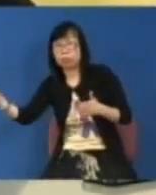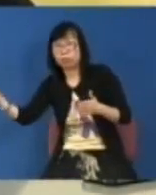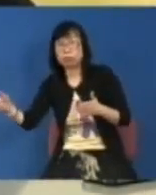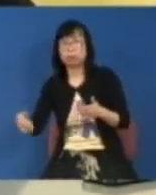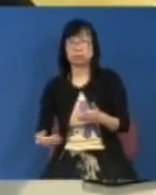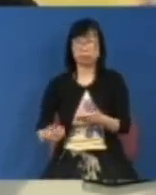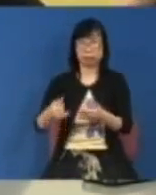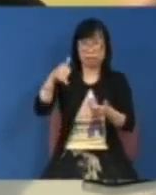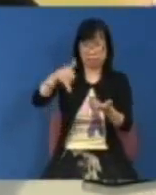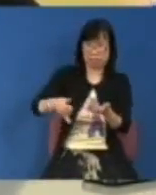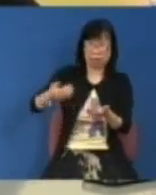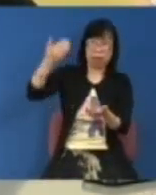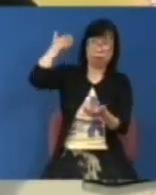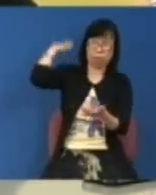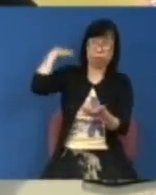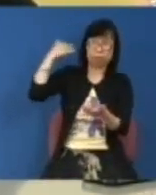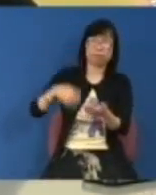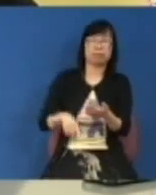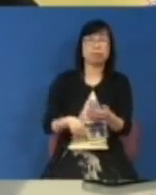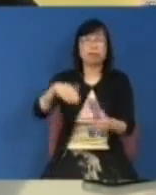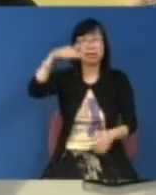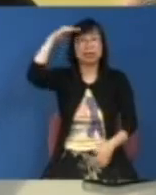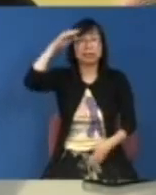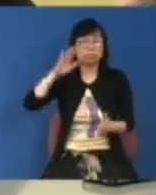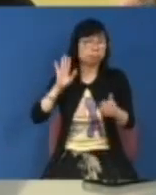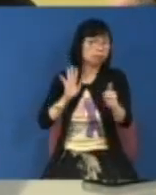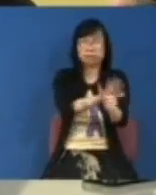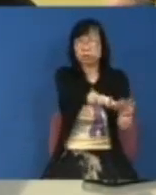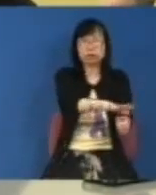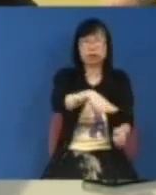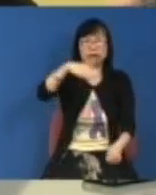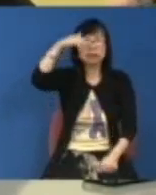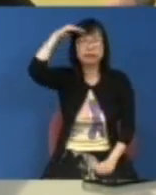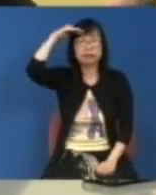人是推開警察、啊、令到